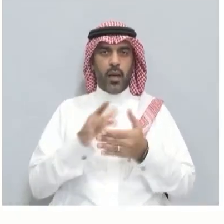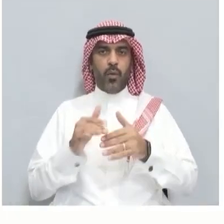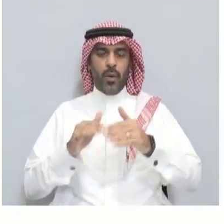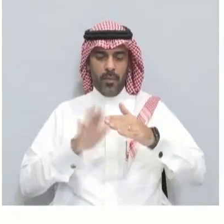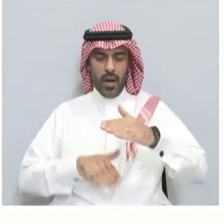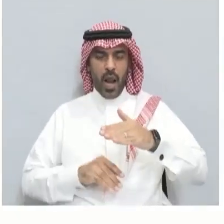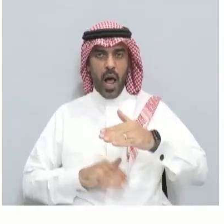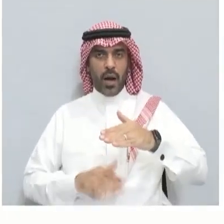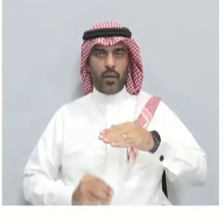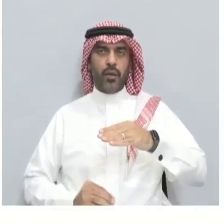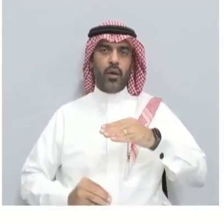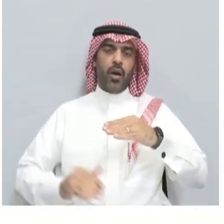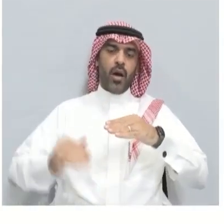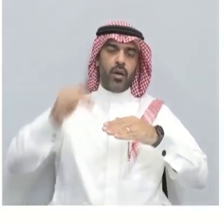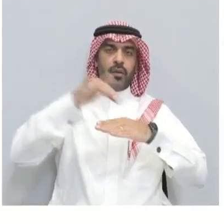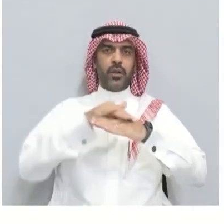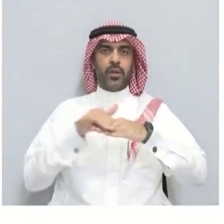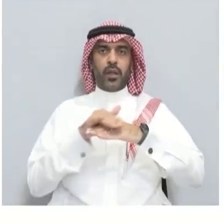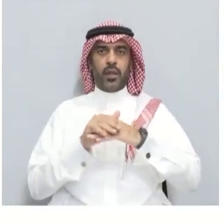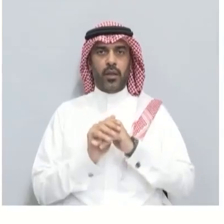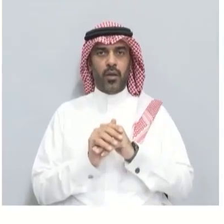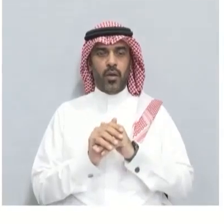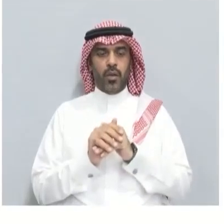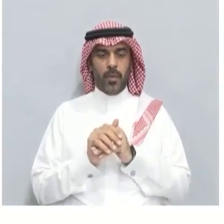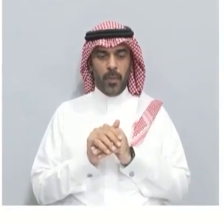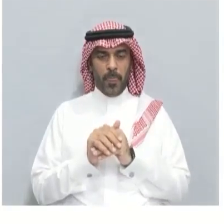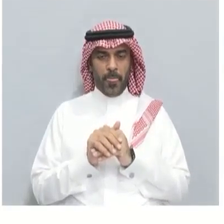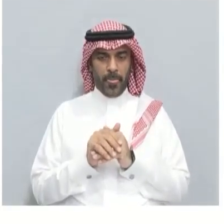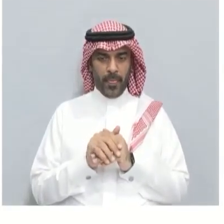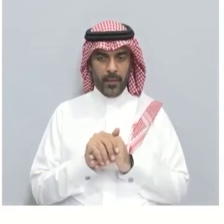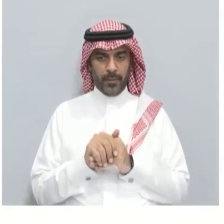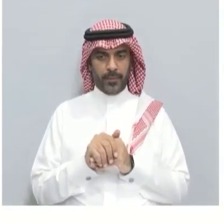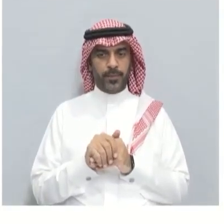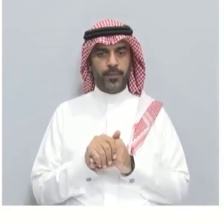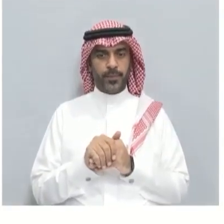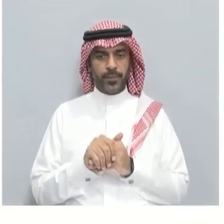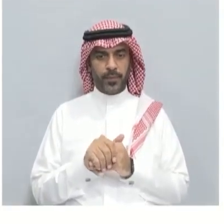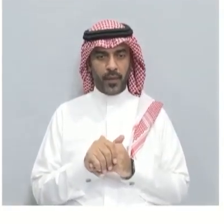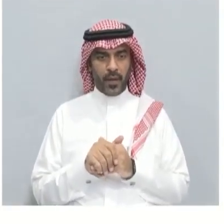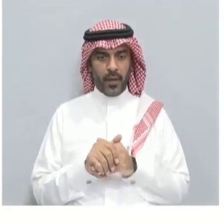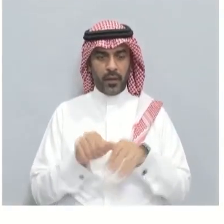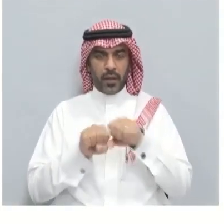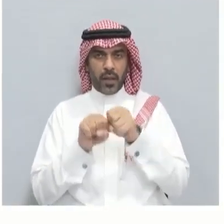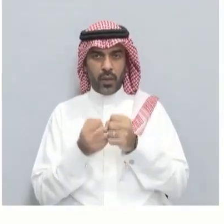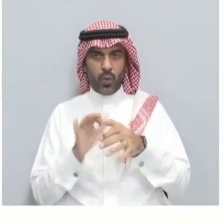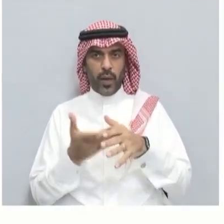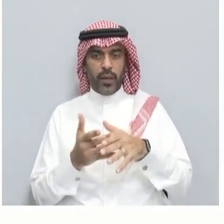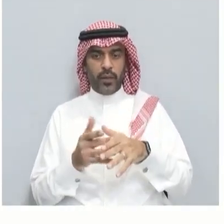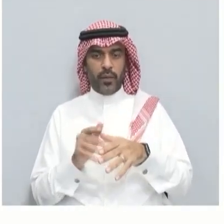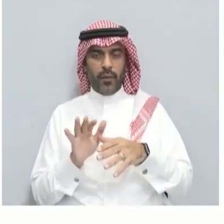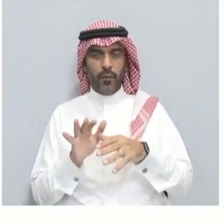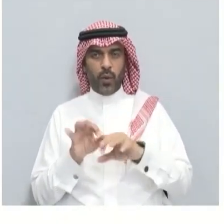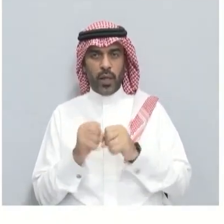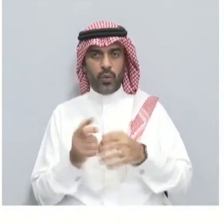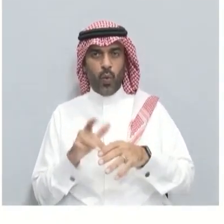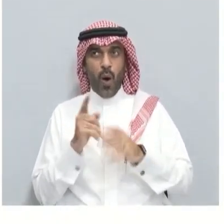ماذا وعلى سطحها اين يحدث الزلزال اين يحدث الكسر يحدث الكسر في منطقه تسمى ماذا بؤره